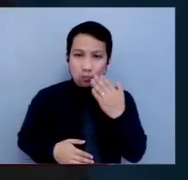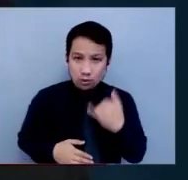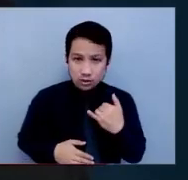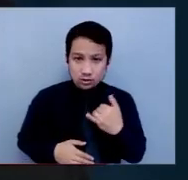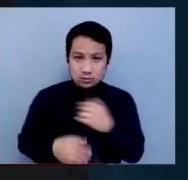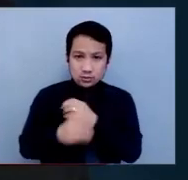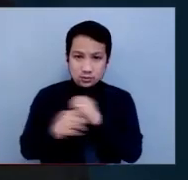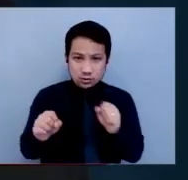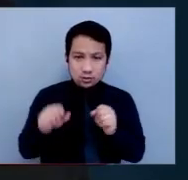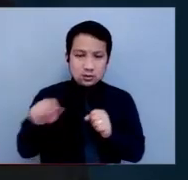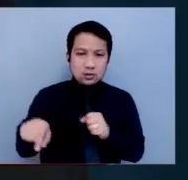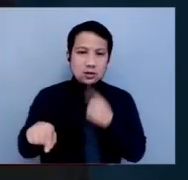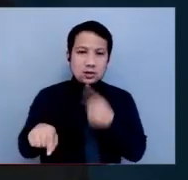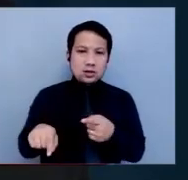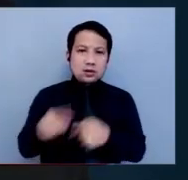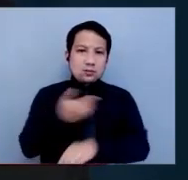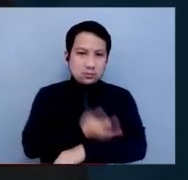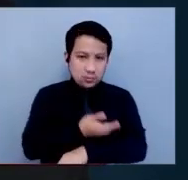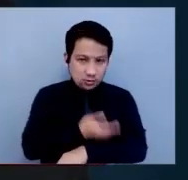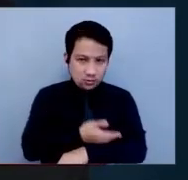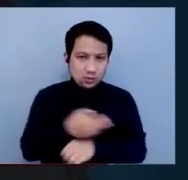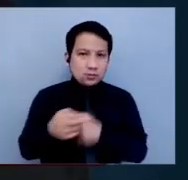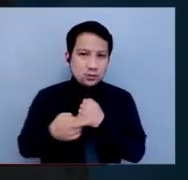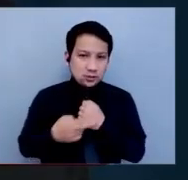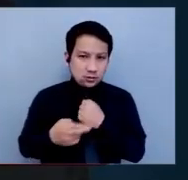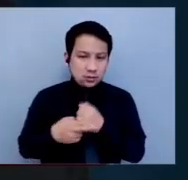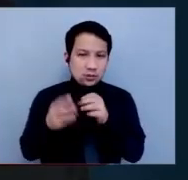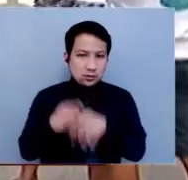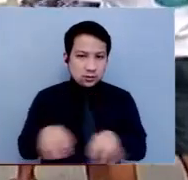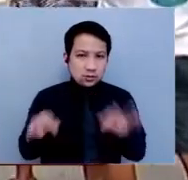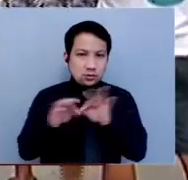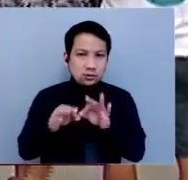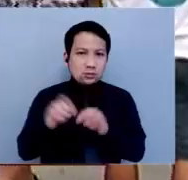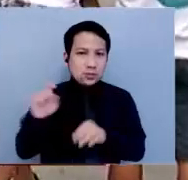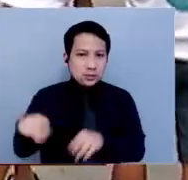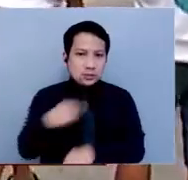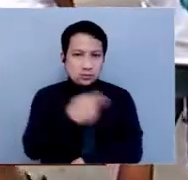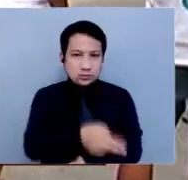ma-reserve naman yung mga kama talaga dun sa mga kailangang ma-hospital.